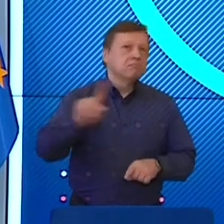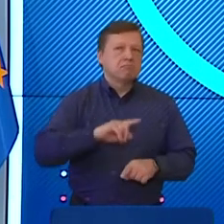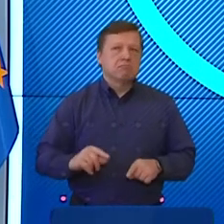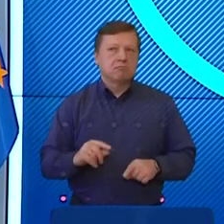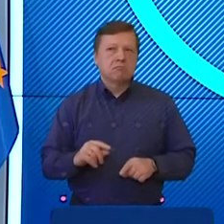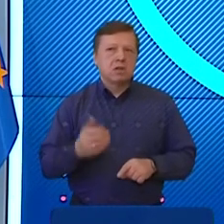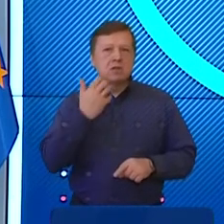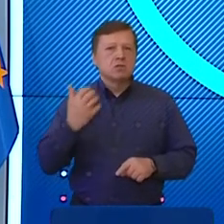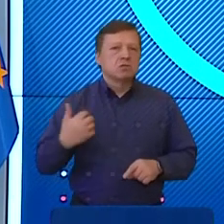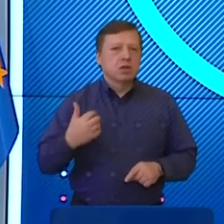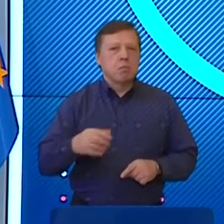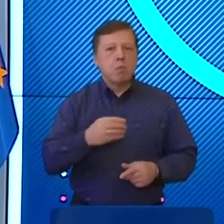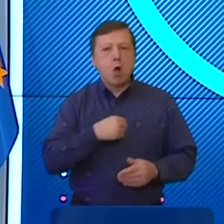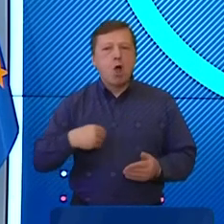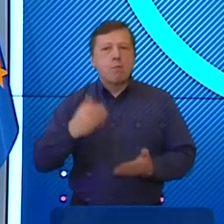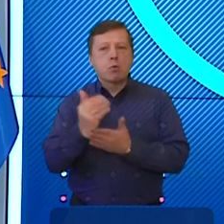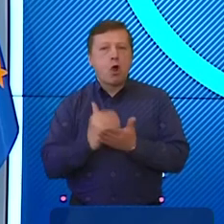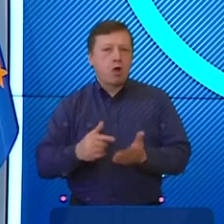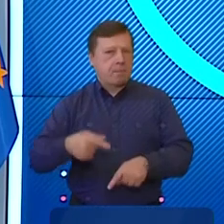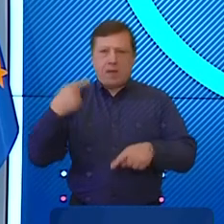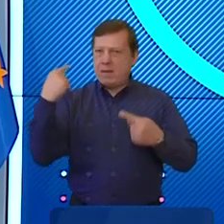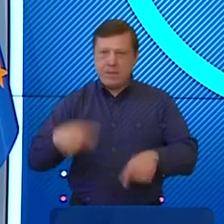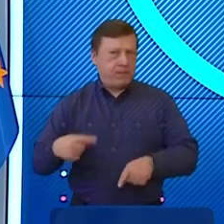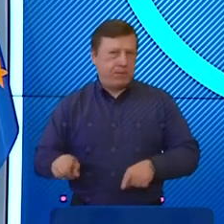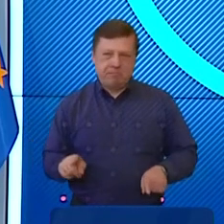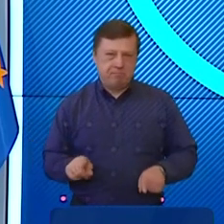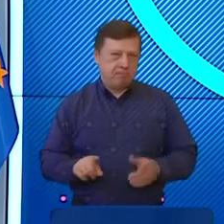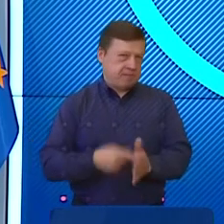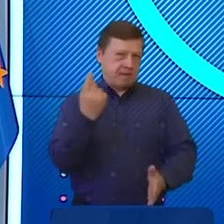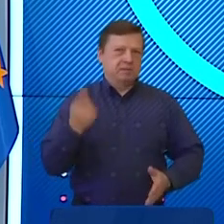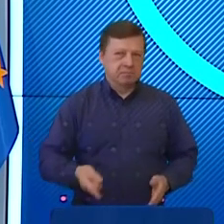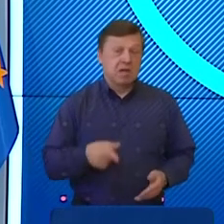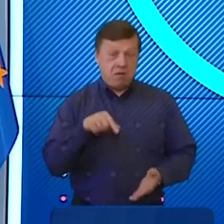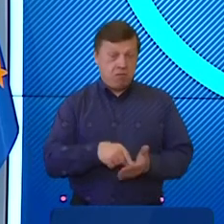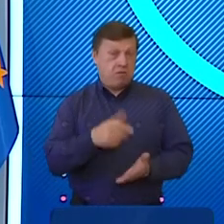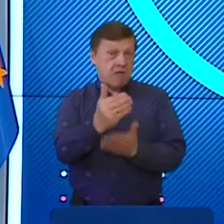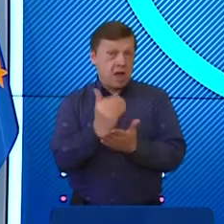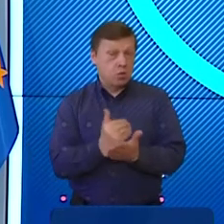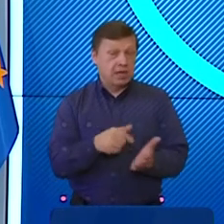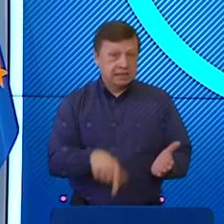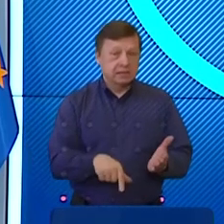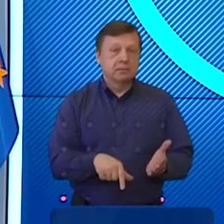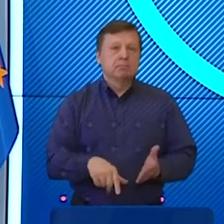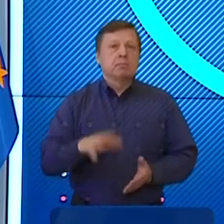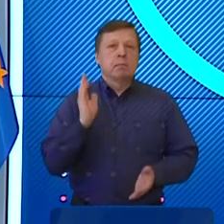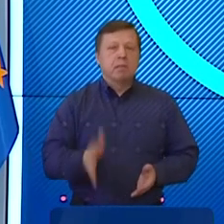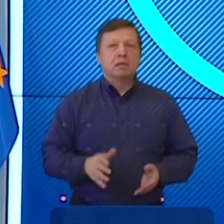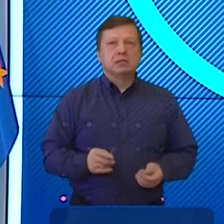żaden wcześniejszy z polskich programów gospodarczych nie widział. Myślę też, że te warunki będą swojego